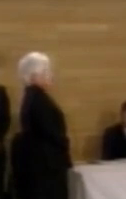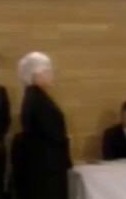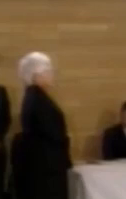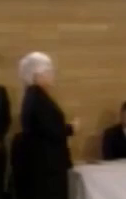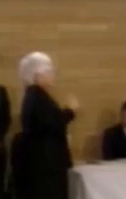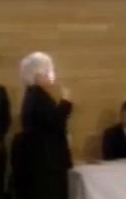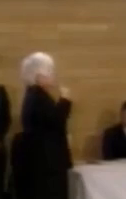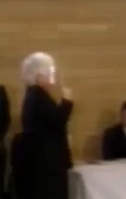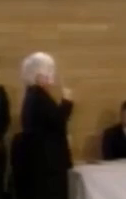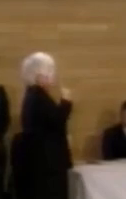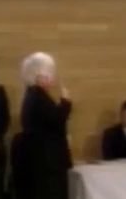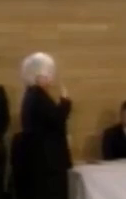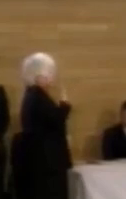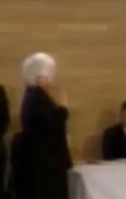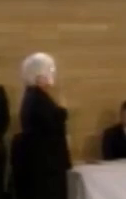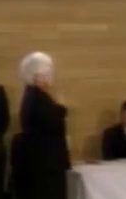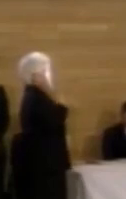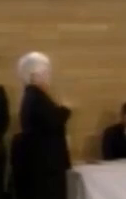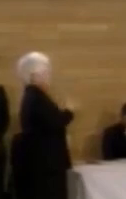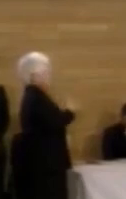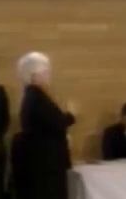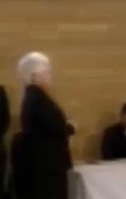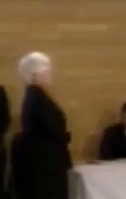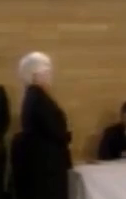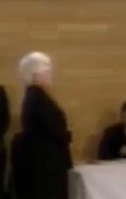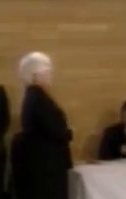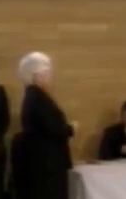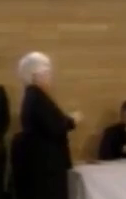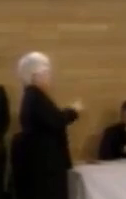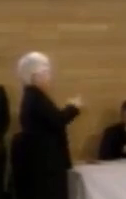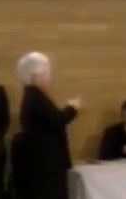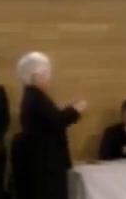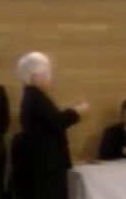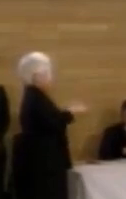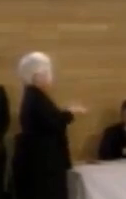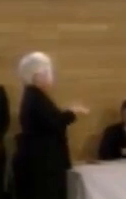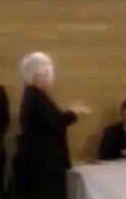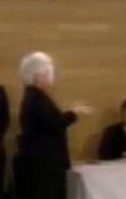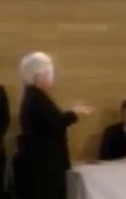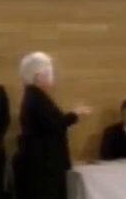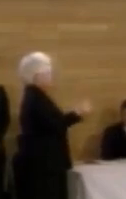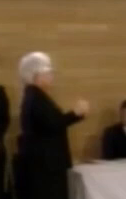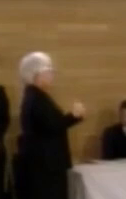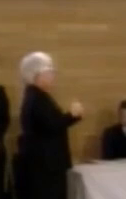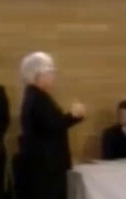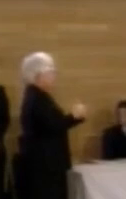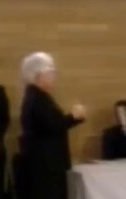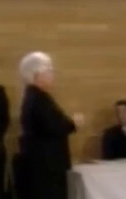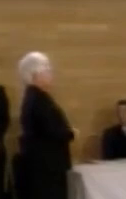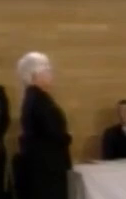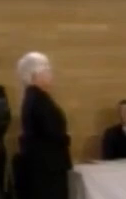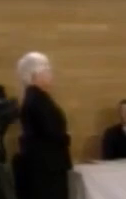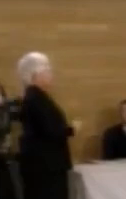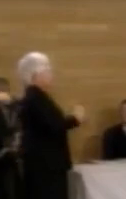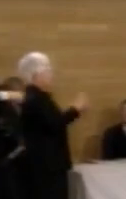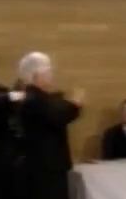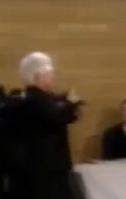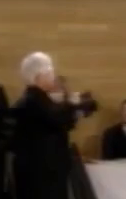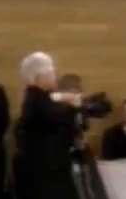追悼のことは、東日本大震災津波、岩手